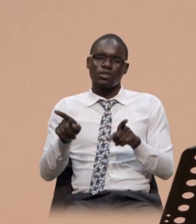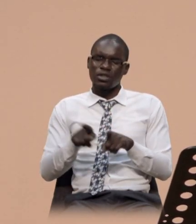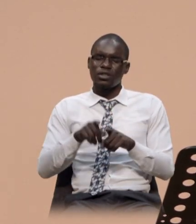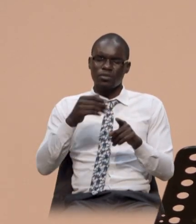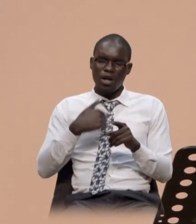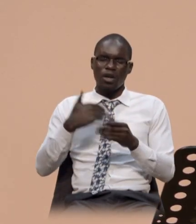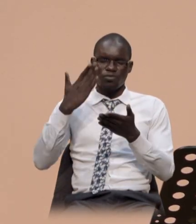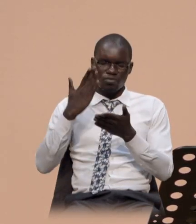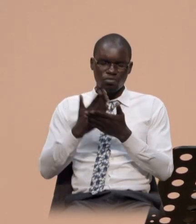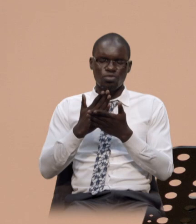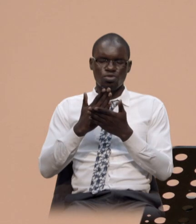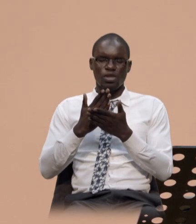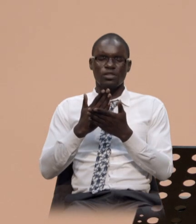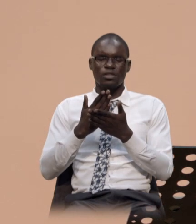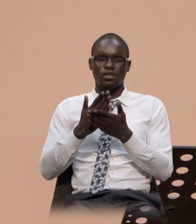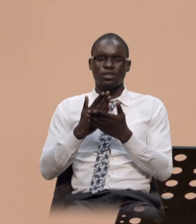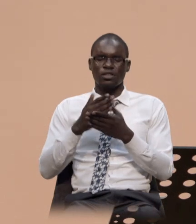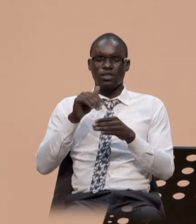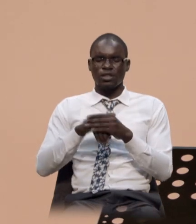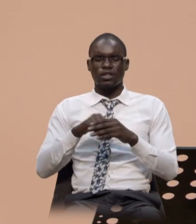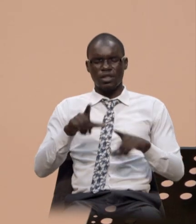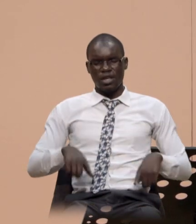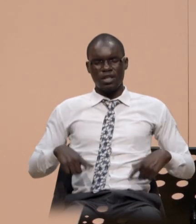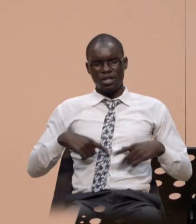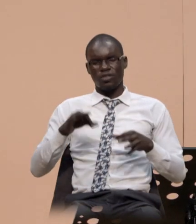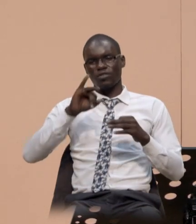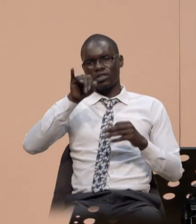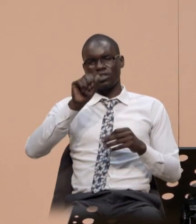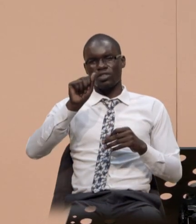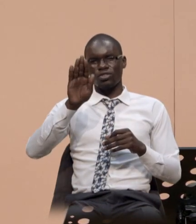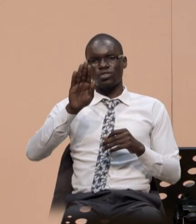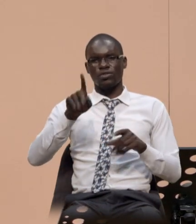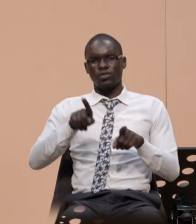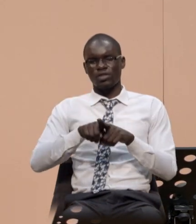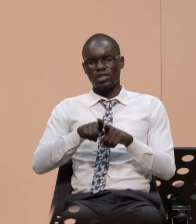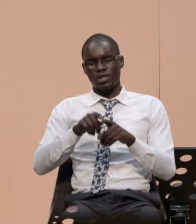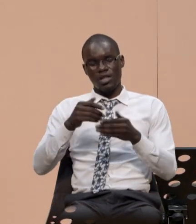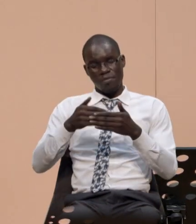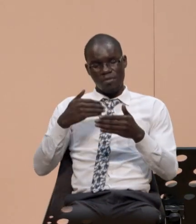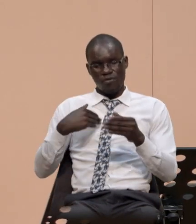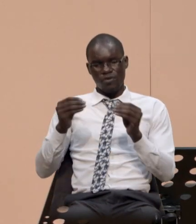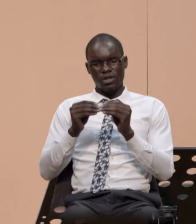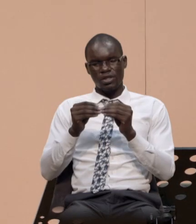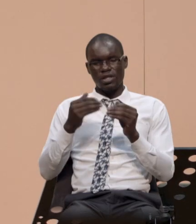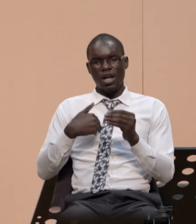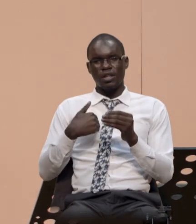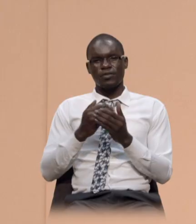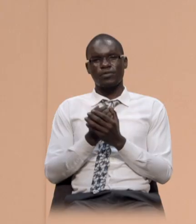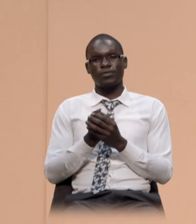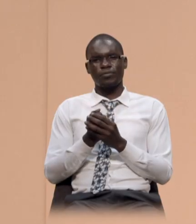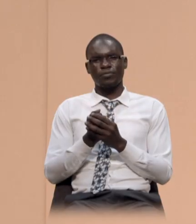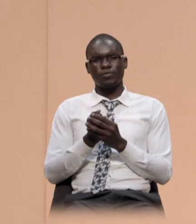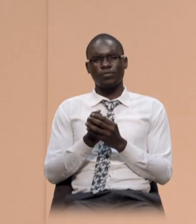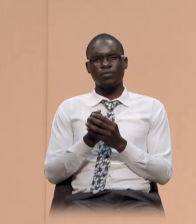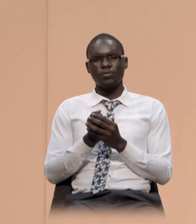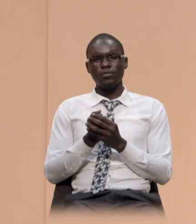uhakika wa maisha na Ayubu. Anamzungumzia mbele ya mkutano pasipo Ayubu, kwa sababu alikuwa na uhakika na maisha yake.